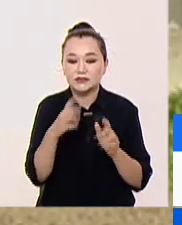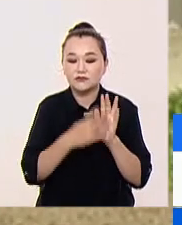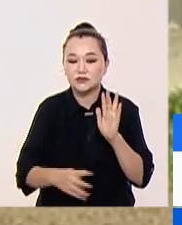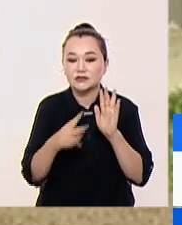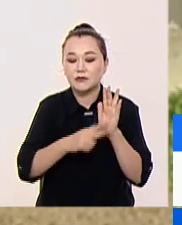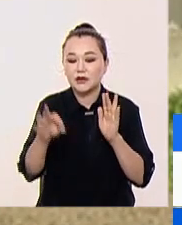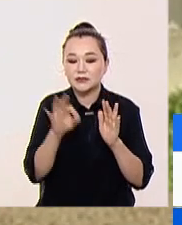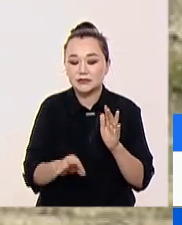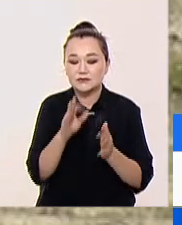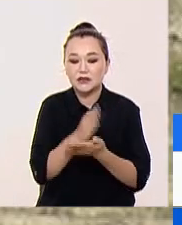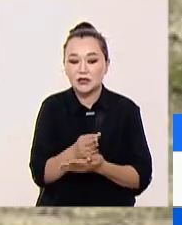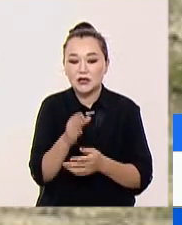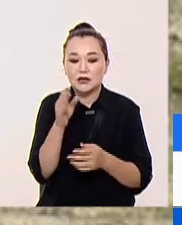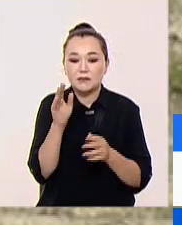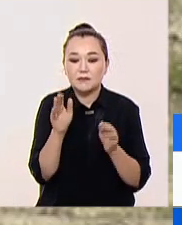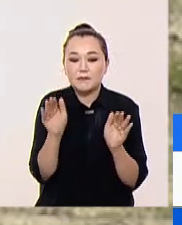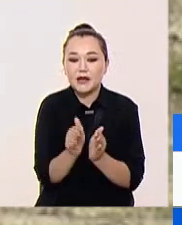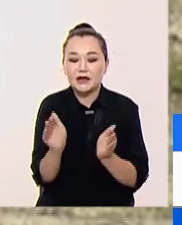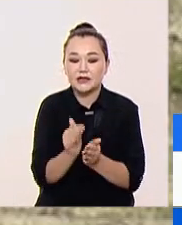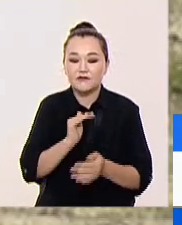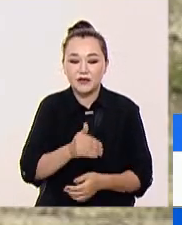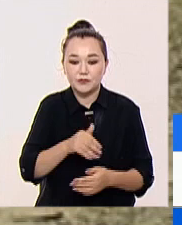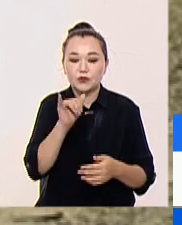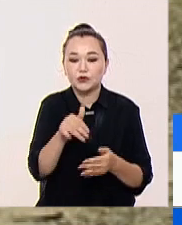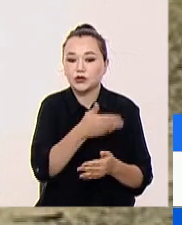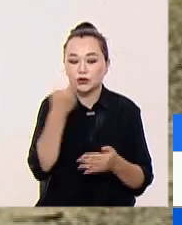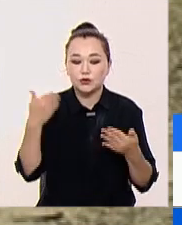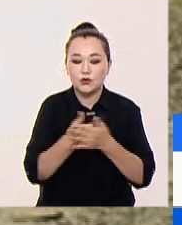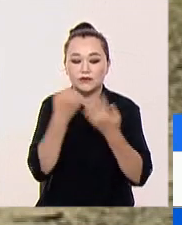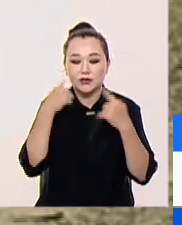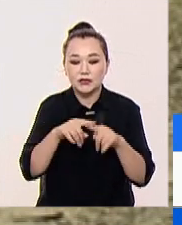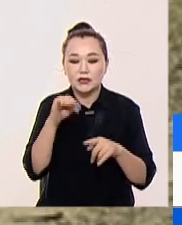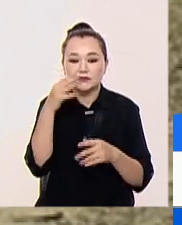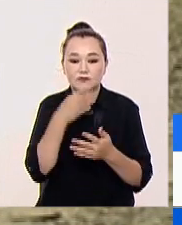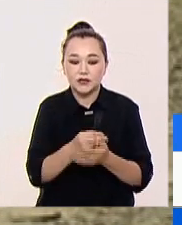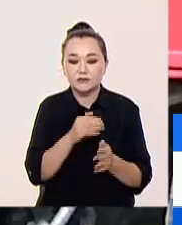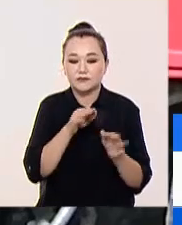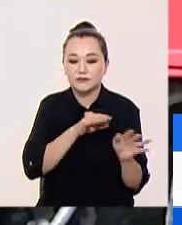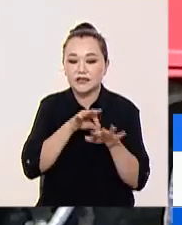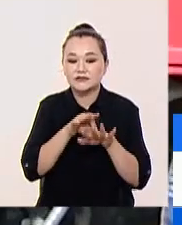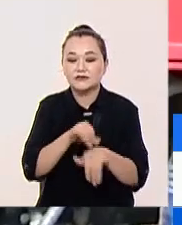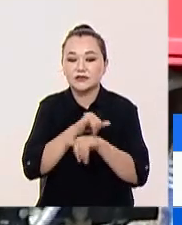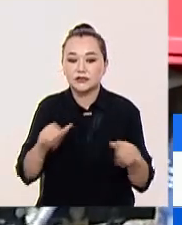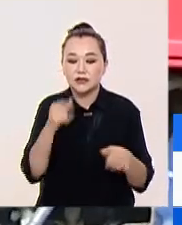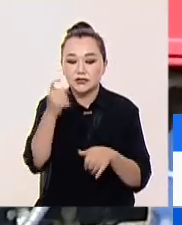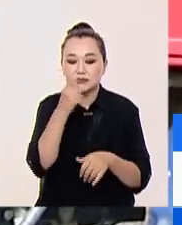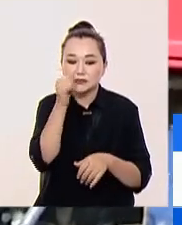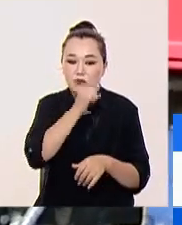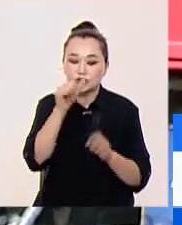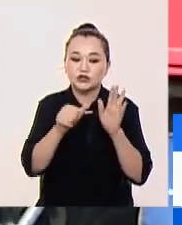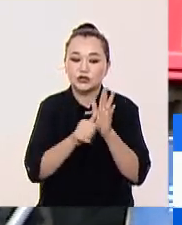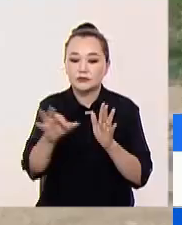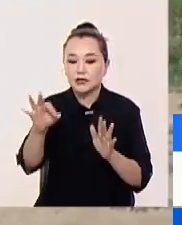составляют мелкие фермеры у них нет новой техники и инновационных методов развития хозяйств так при норме 6 процентов